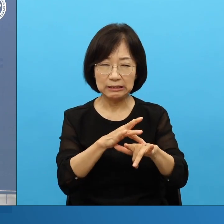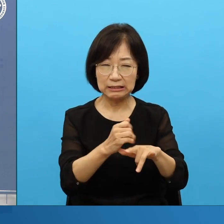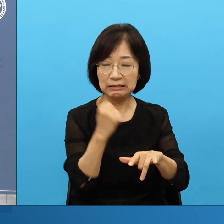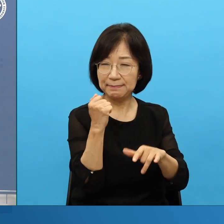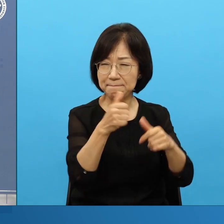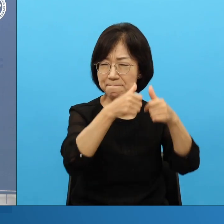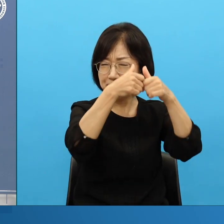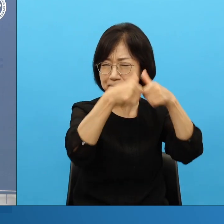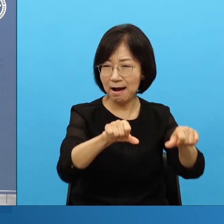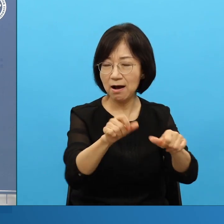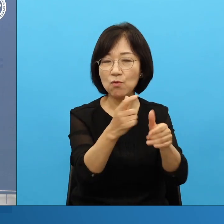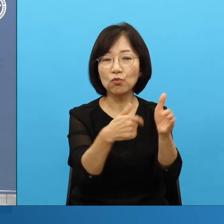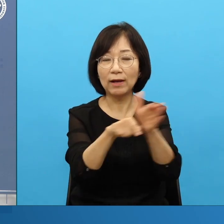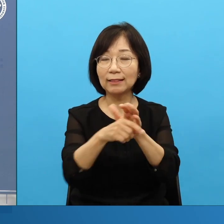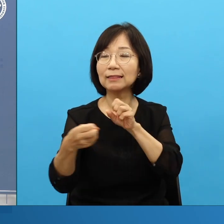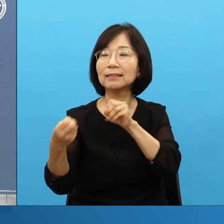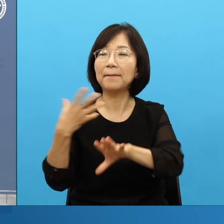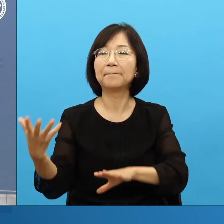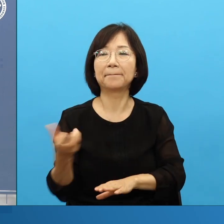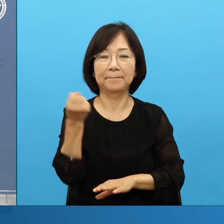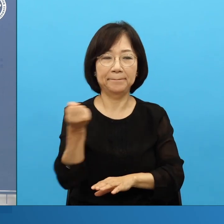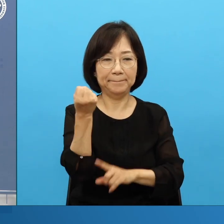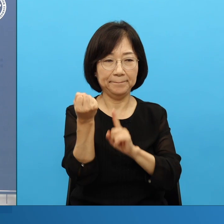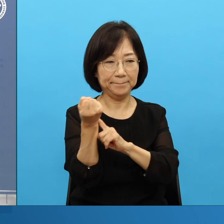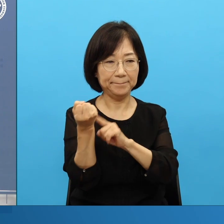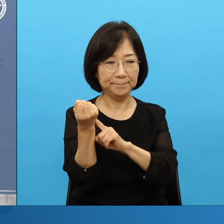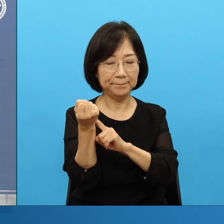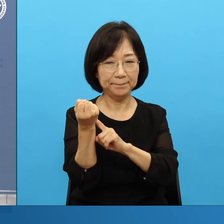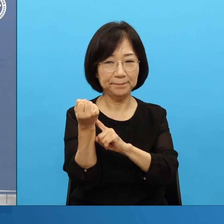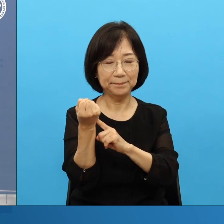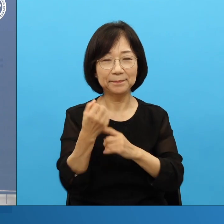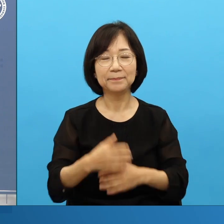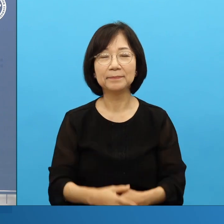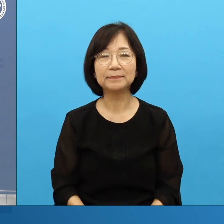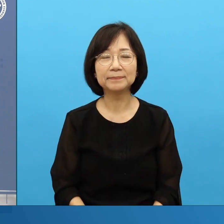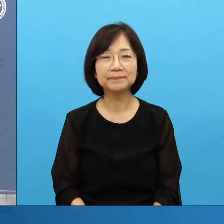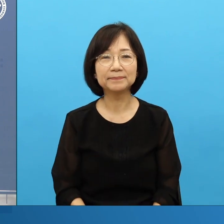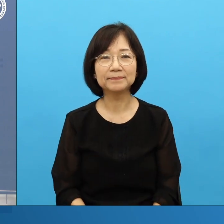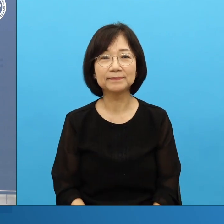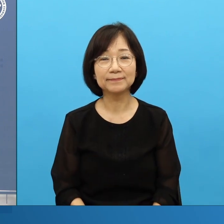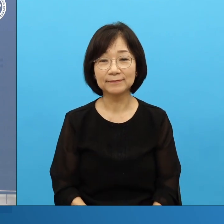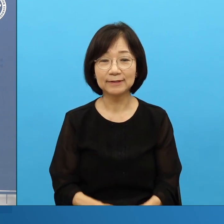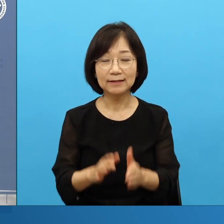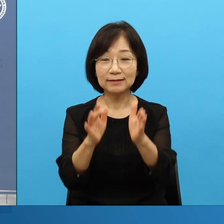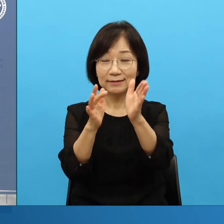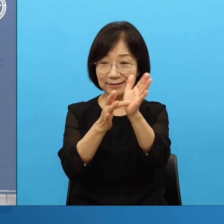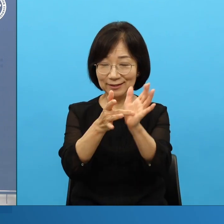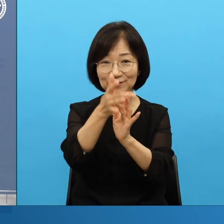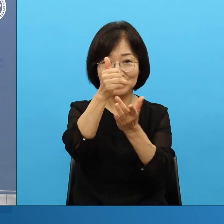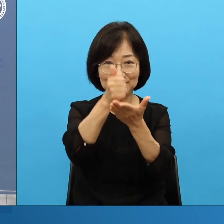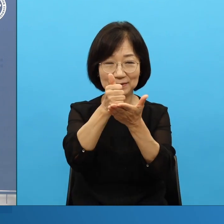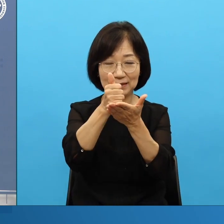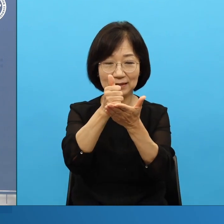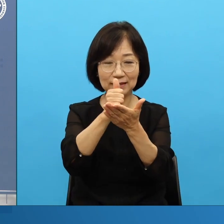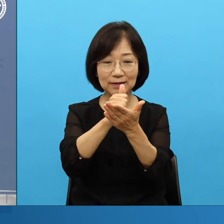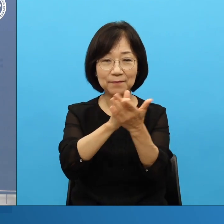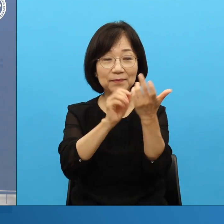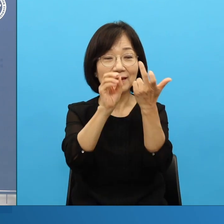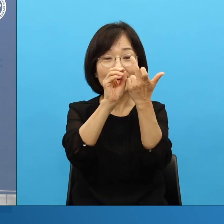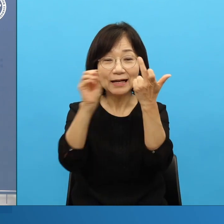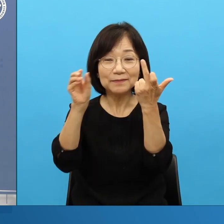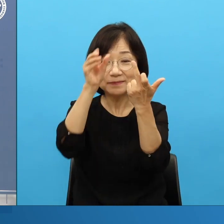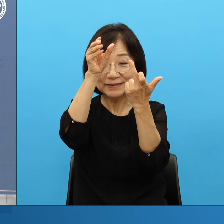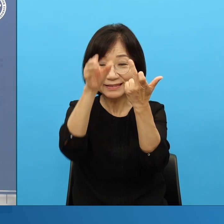She had the answer that was able to demolish the strongholds of Satan. 예수님께서 감남산에서 마가다락방으로